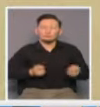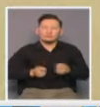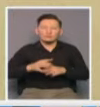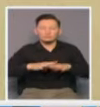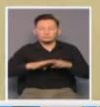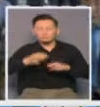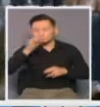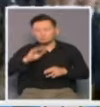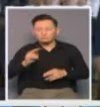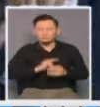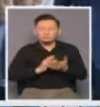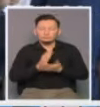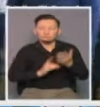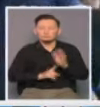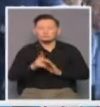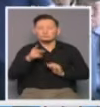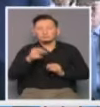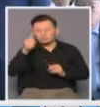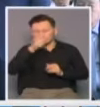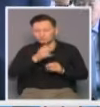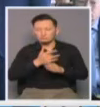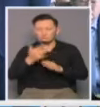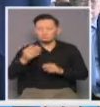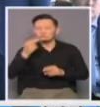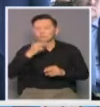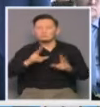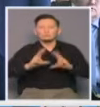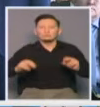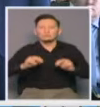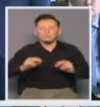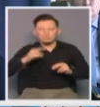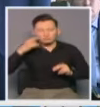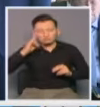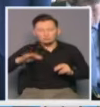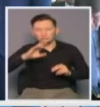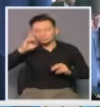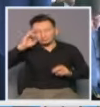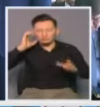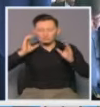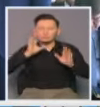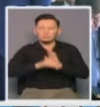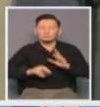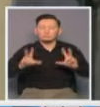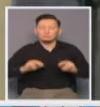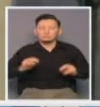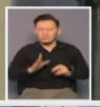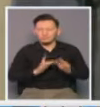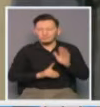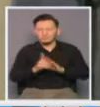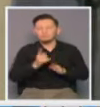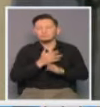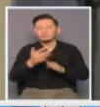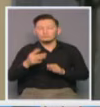экономист-математик. Трудовую деятельность начал в 2000 году в качестве преподавателя Западно-Казахстанского государственного университета имени Утемисова.